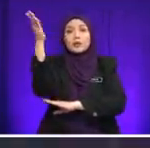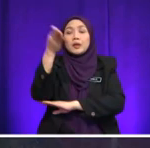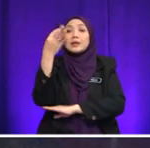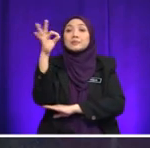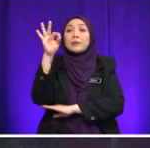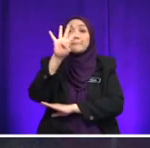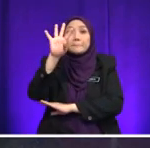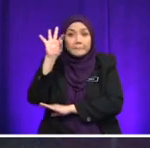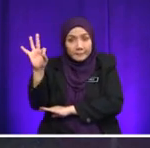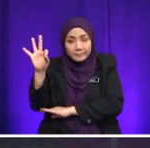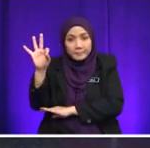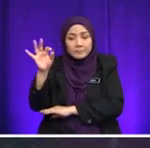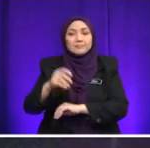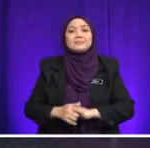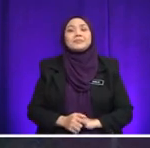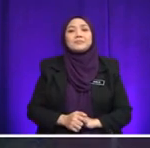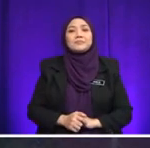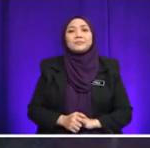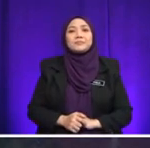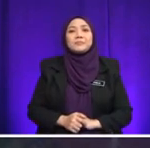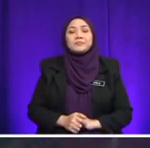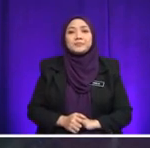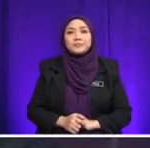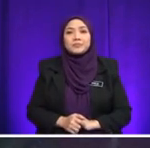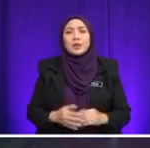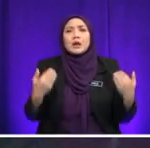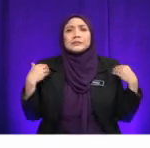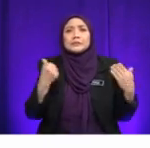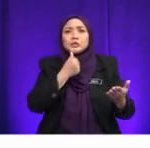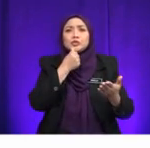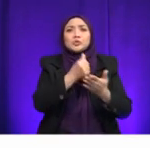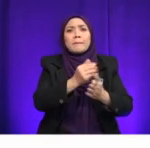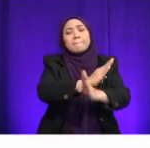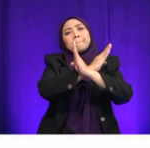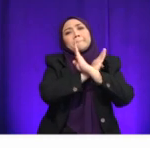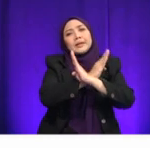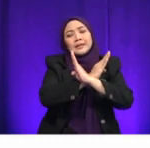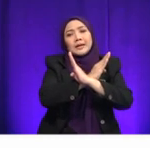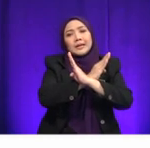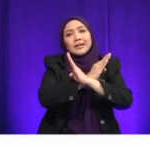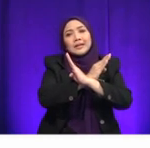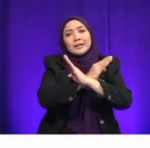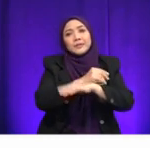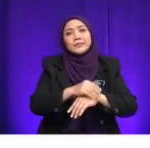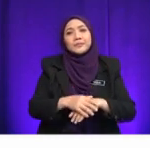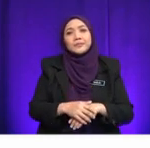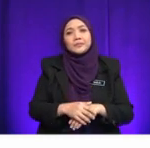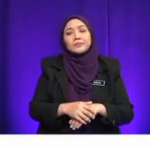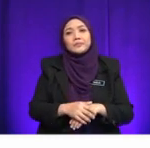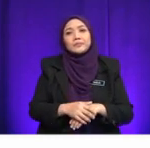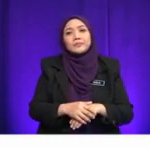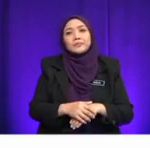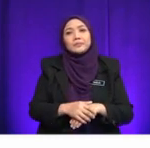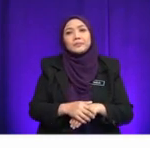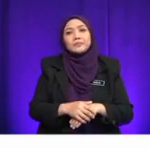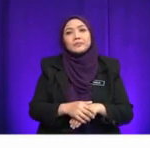sebagai tanda protes dan menulis Surat bantahan jadi kita lihat ada faktur Oh sorry oke kita